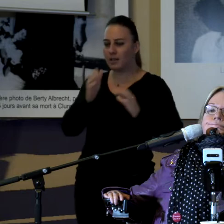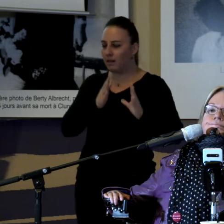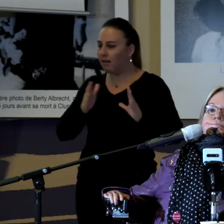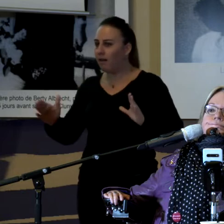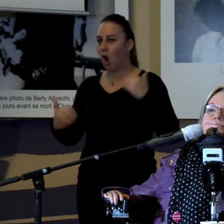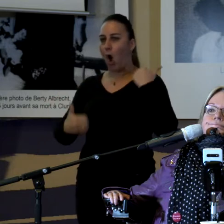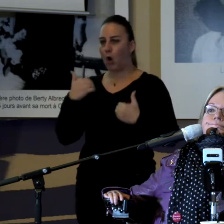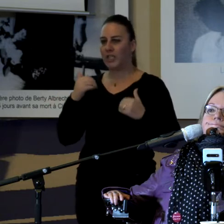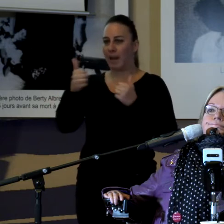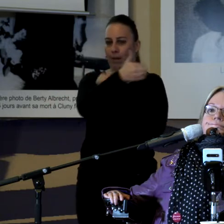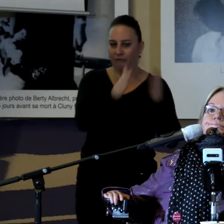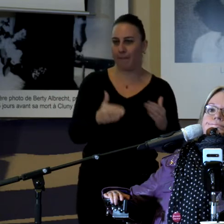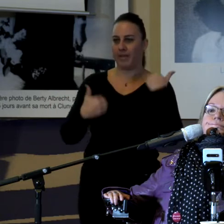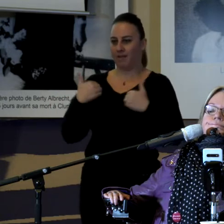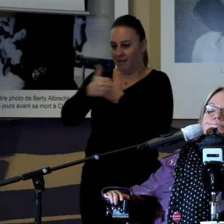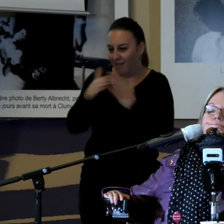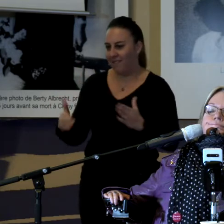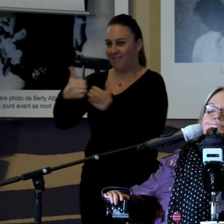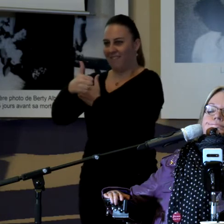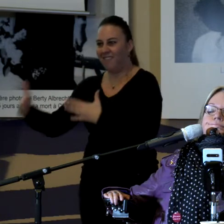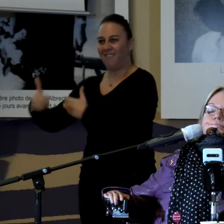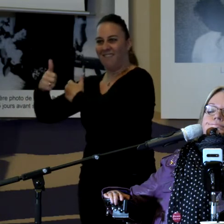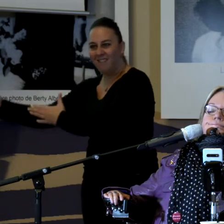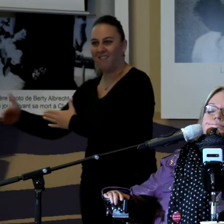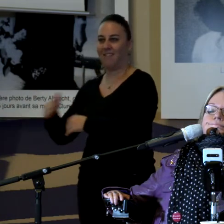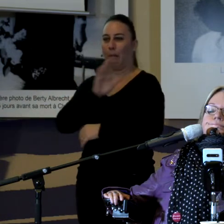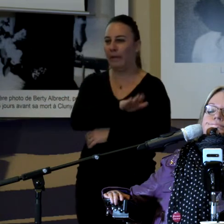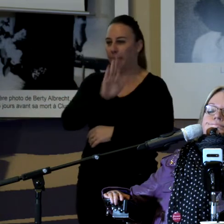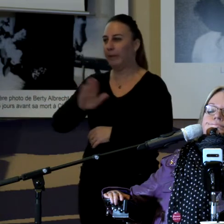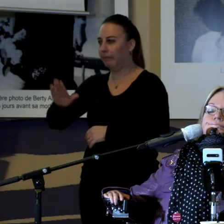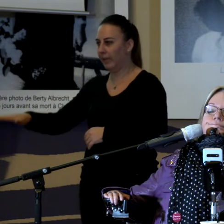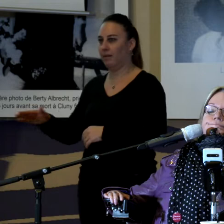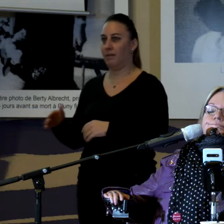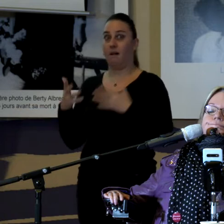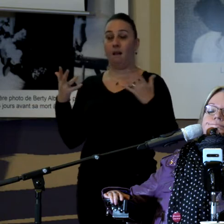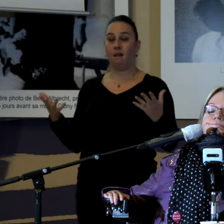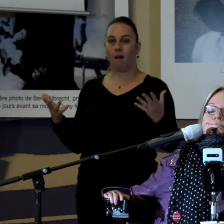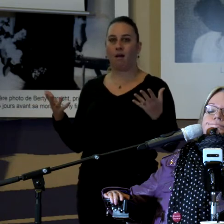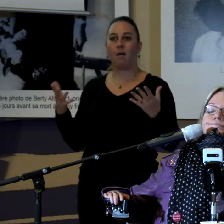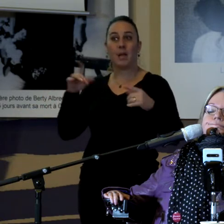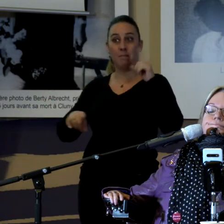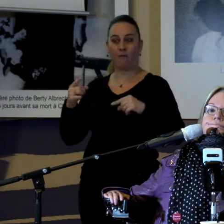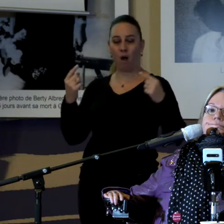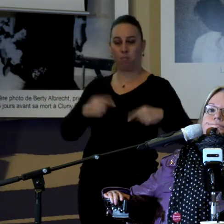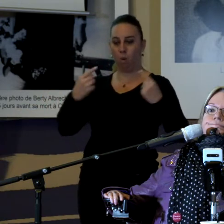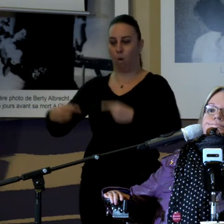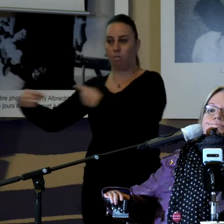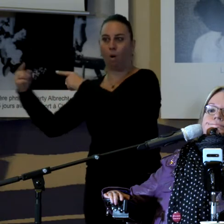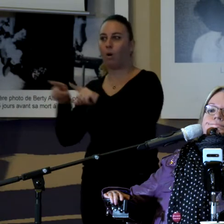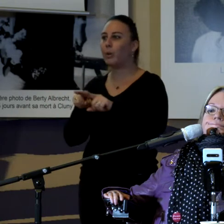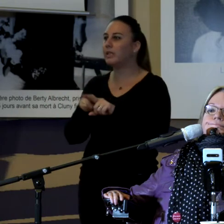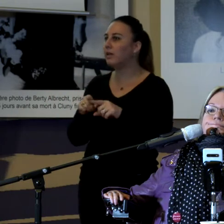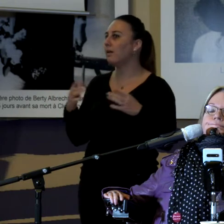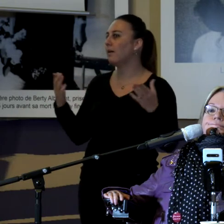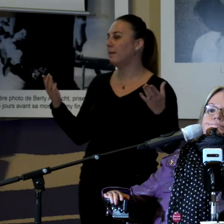de handicap, dans une logique un peu sectorielle hein, et parfois en opposition. Voyez, Alors, ça, c'est quelque